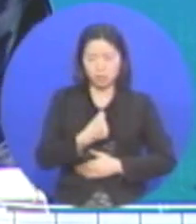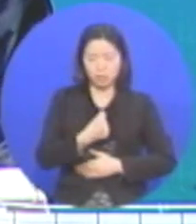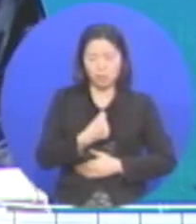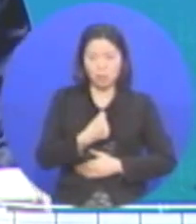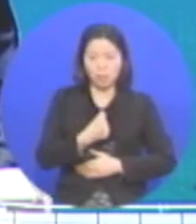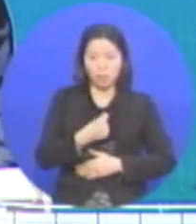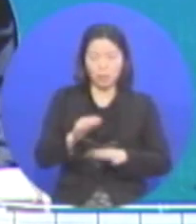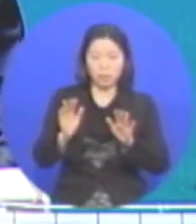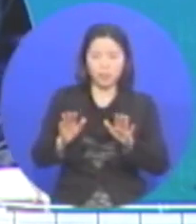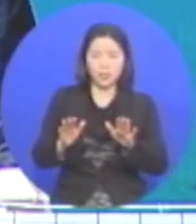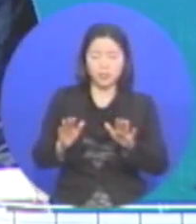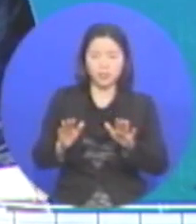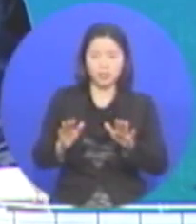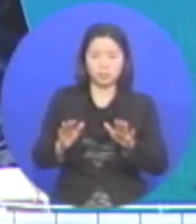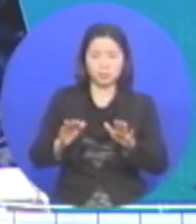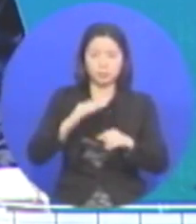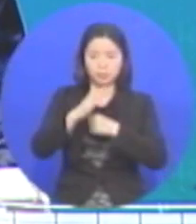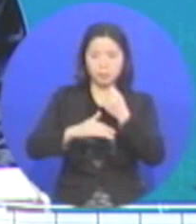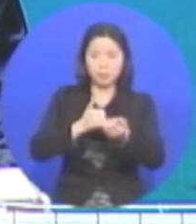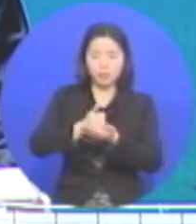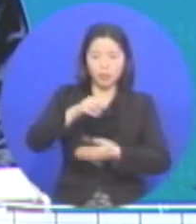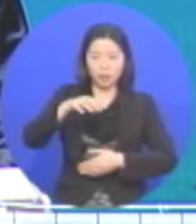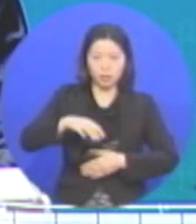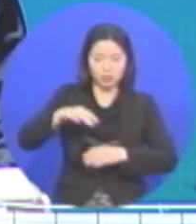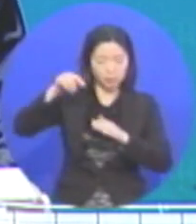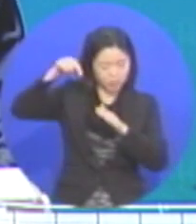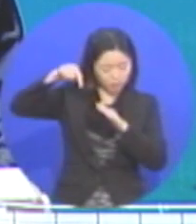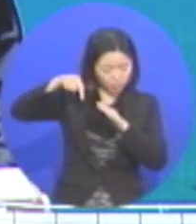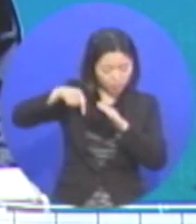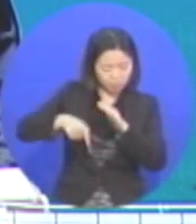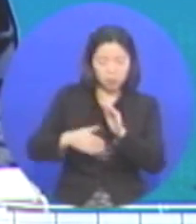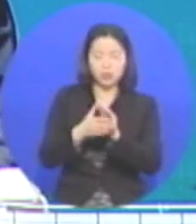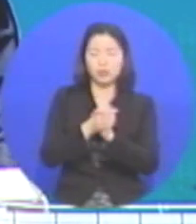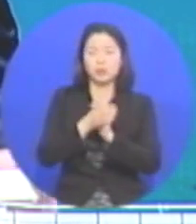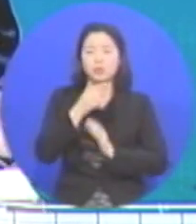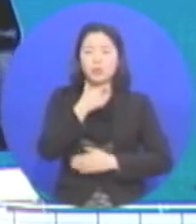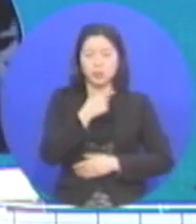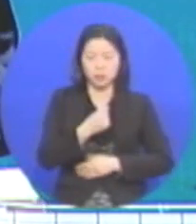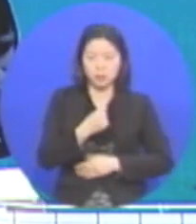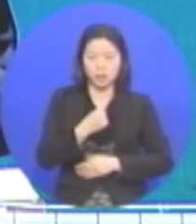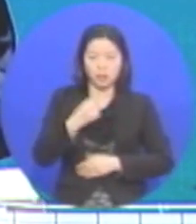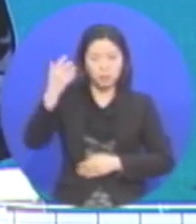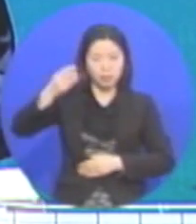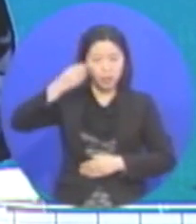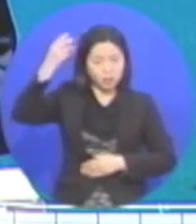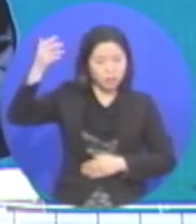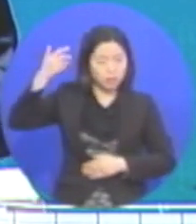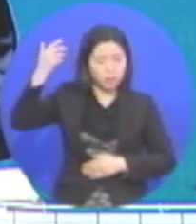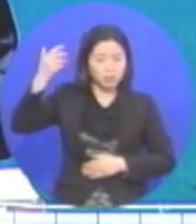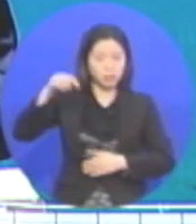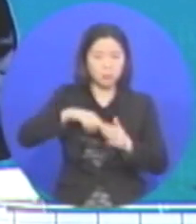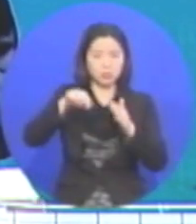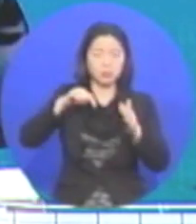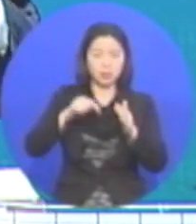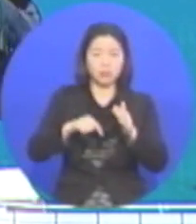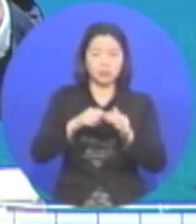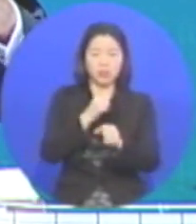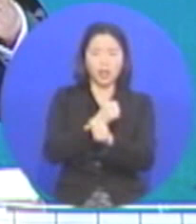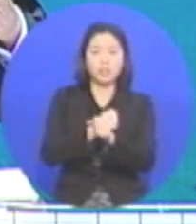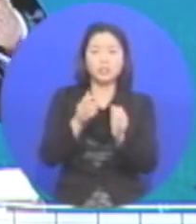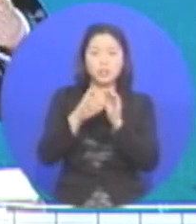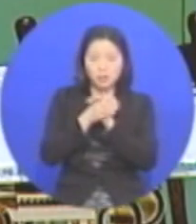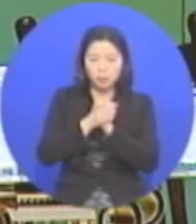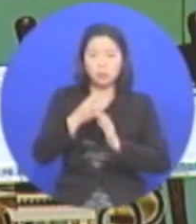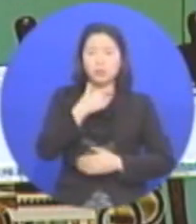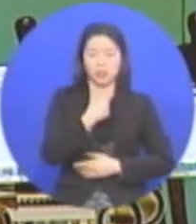이제 정말 하늘 앞에 깊이 기도해 보고 싶습니다 성령님 안에서 기도하는 기도를 해 보고 싶어요 여러분의